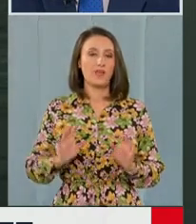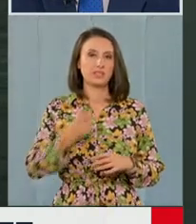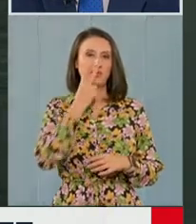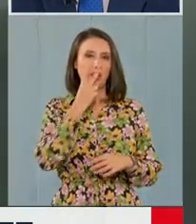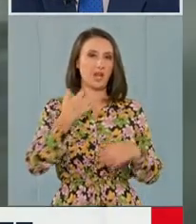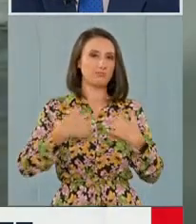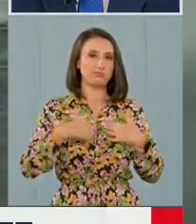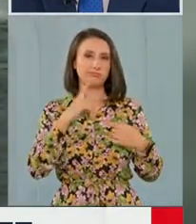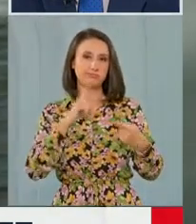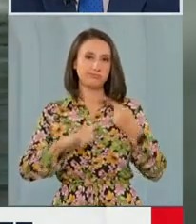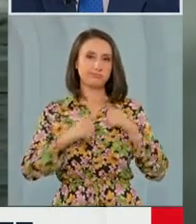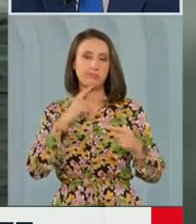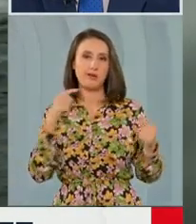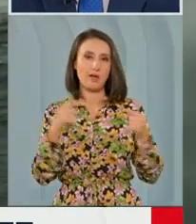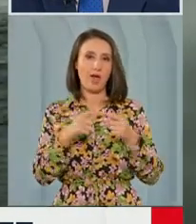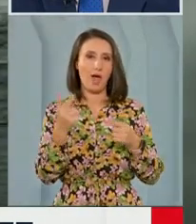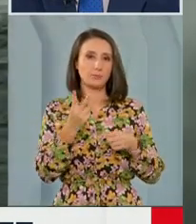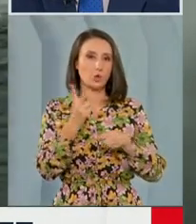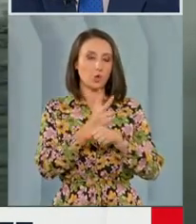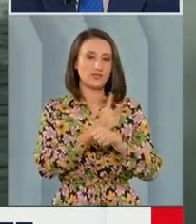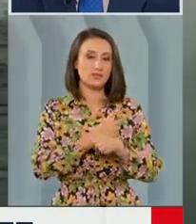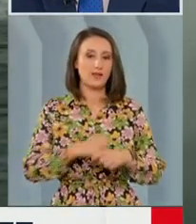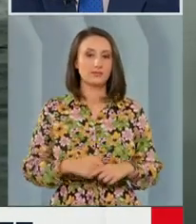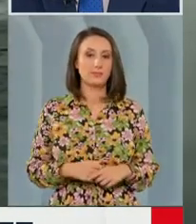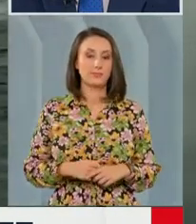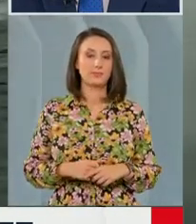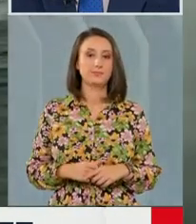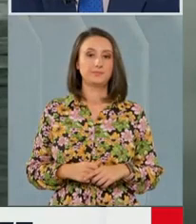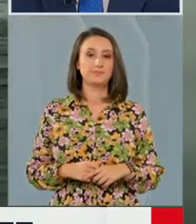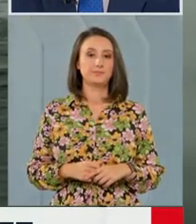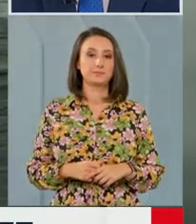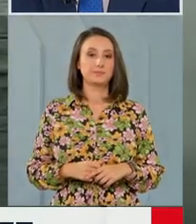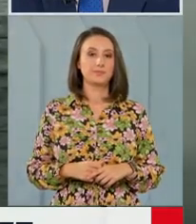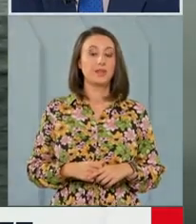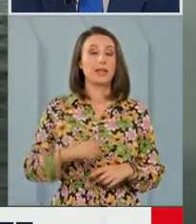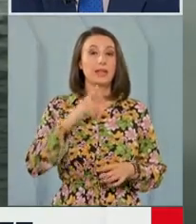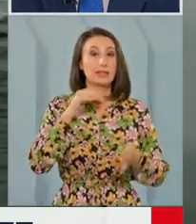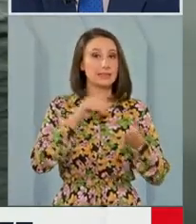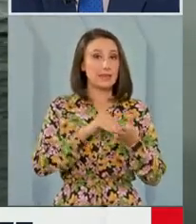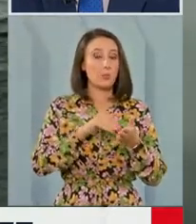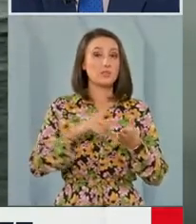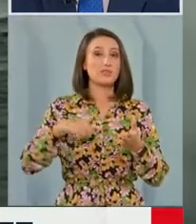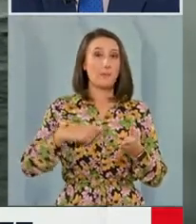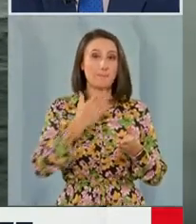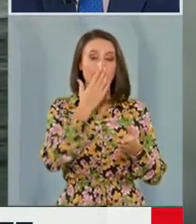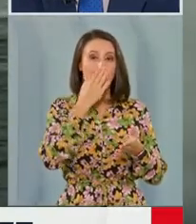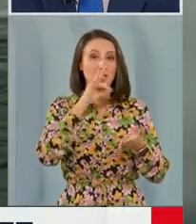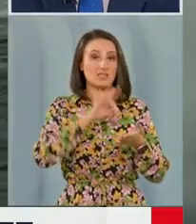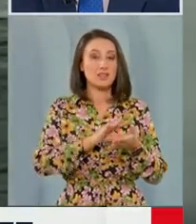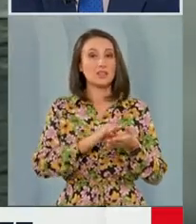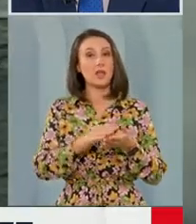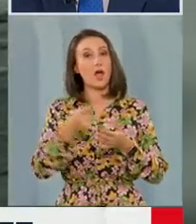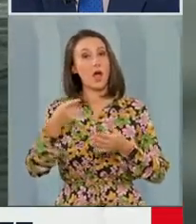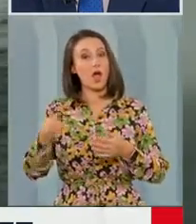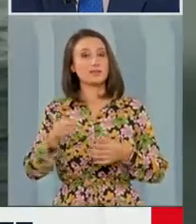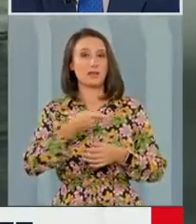două state, Federația Rusă și statul ucrainean, e necesar să fie de față și reprezentanți ai